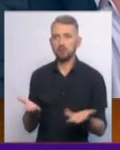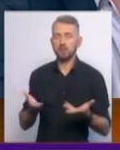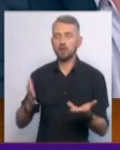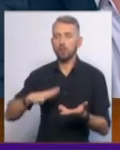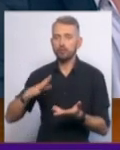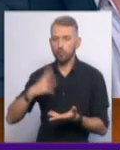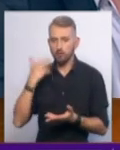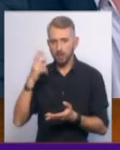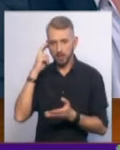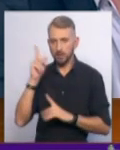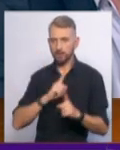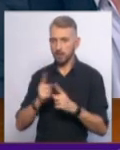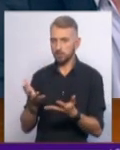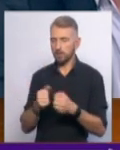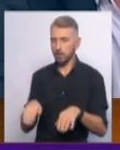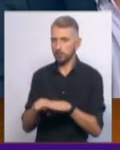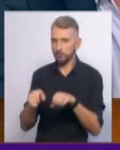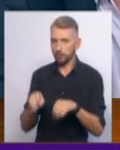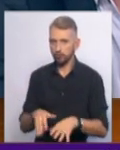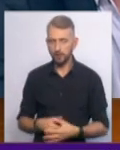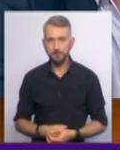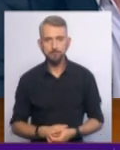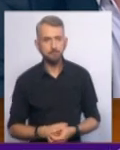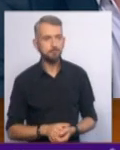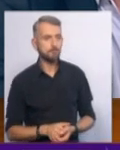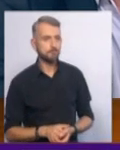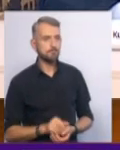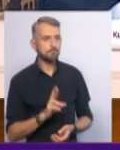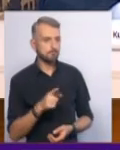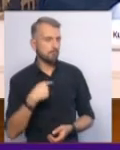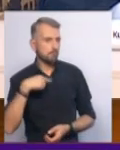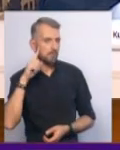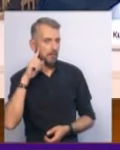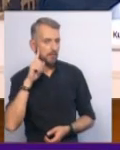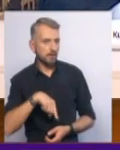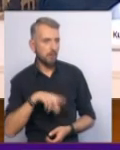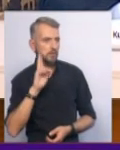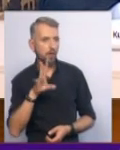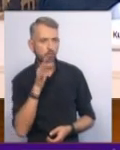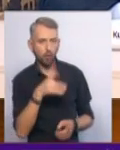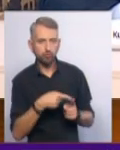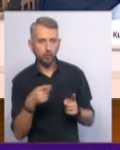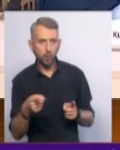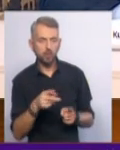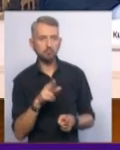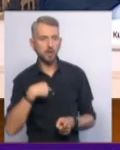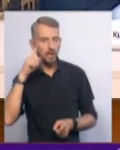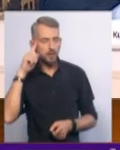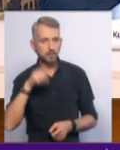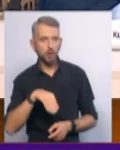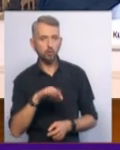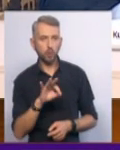очікували, коли Київрада приймала подібне рішення. Наскільки мені відомо, ну не знаю з приводу строків, але наскільки мені відомо,